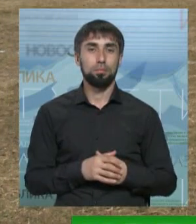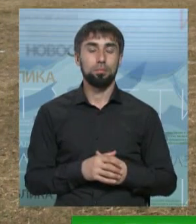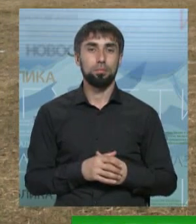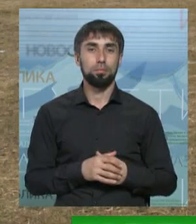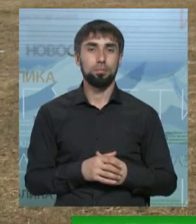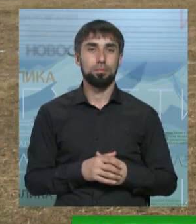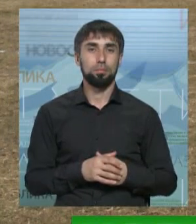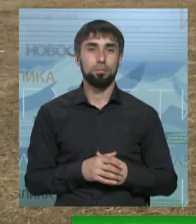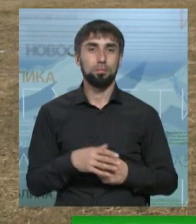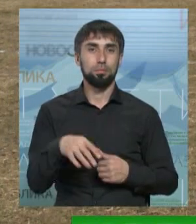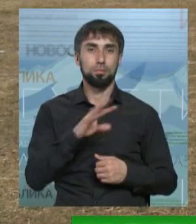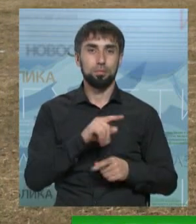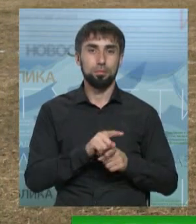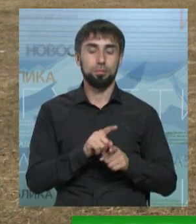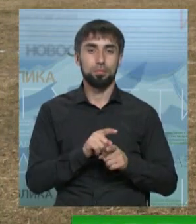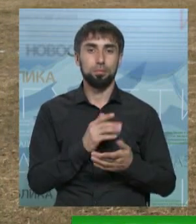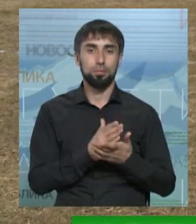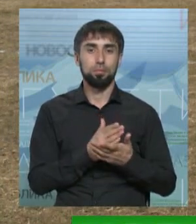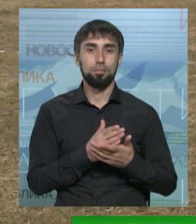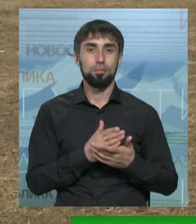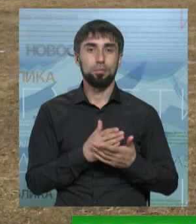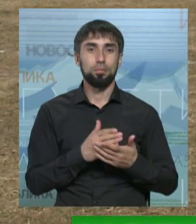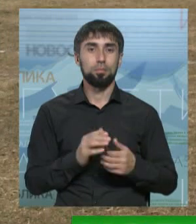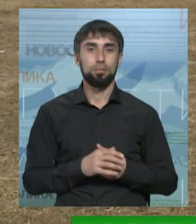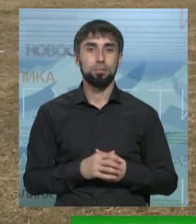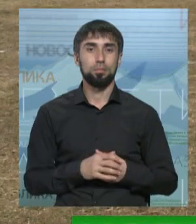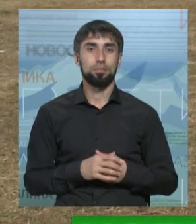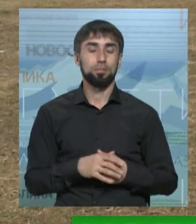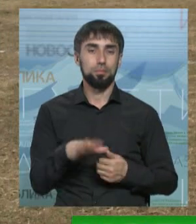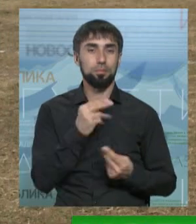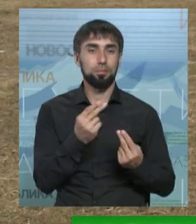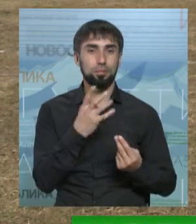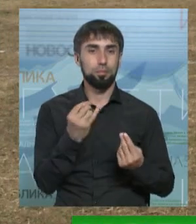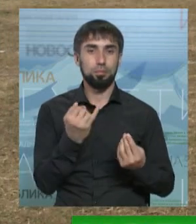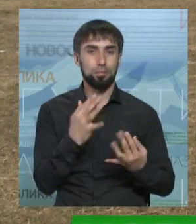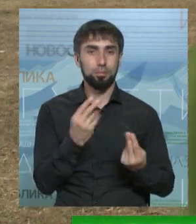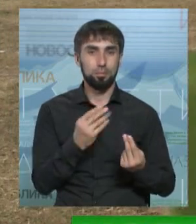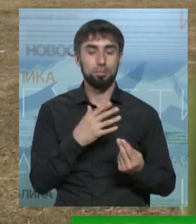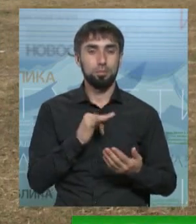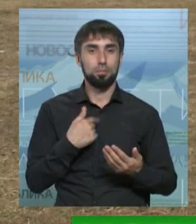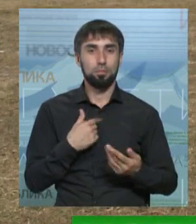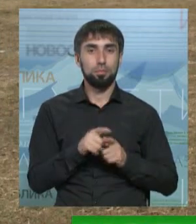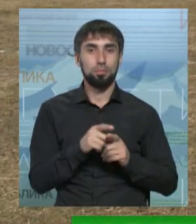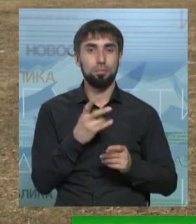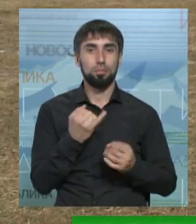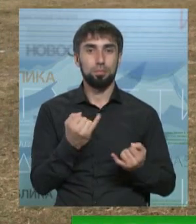Завтра лучше соперники сами. Мы лучше, мы тут лучше. Халбита